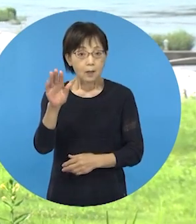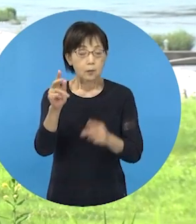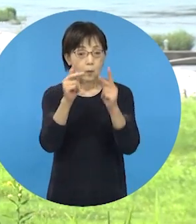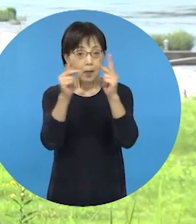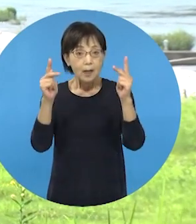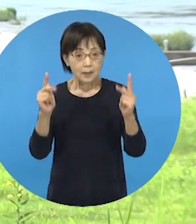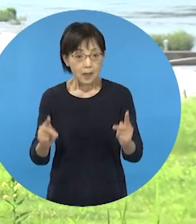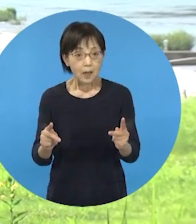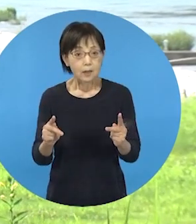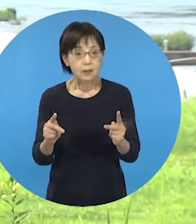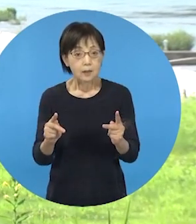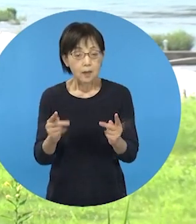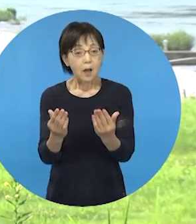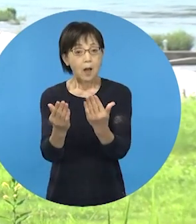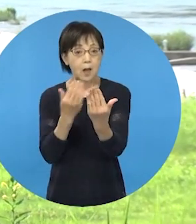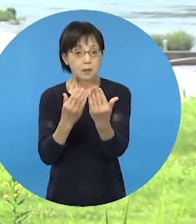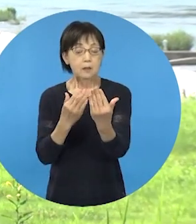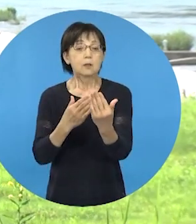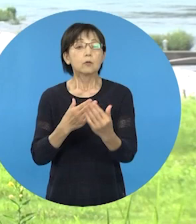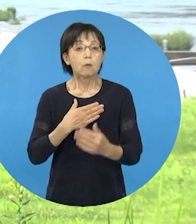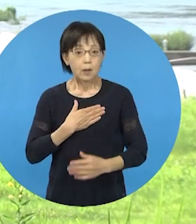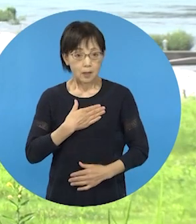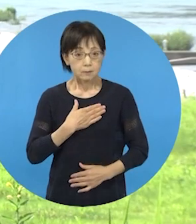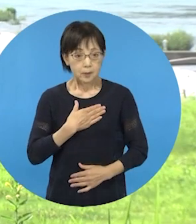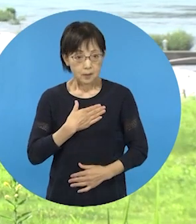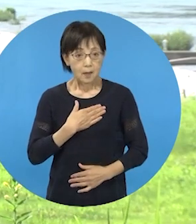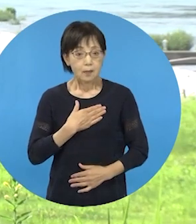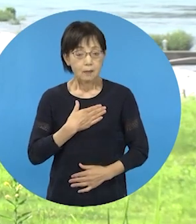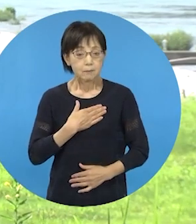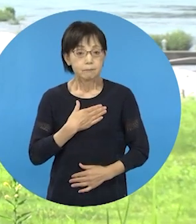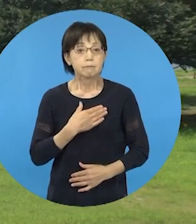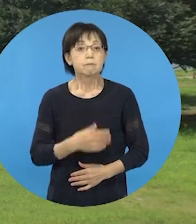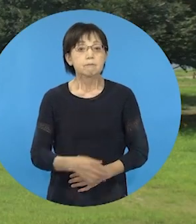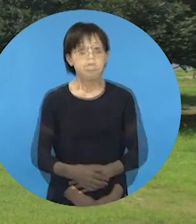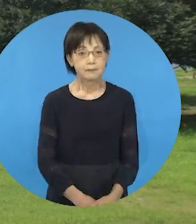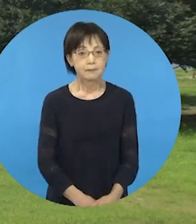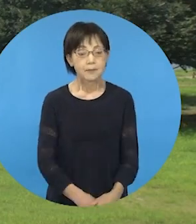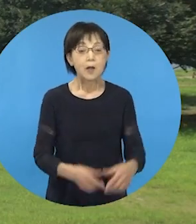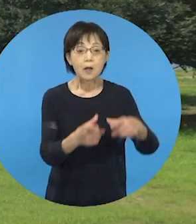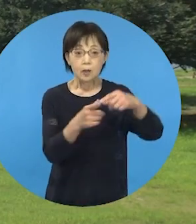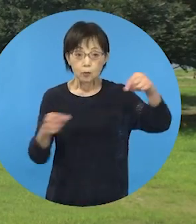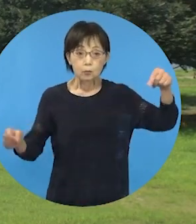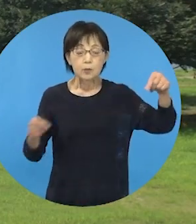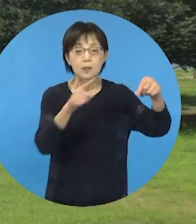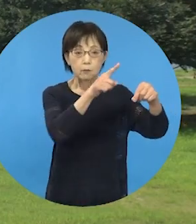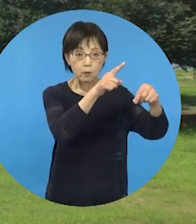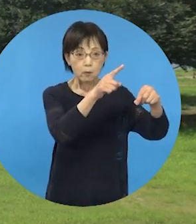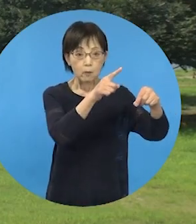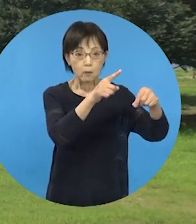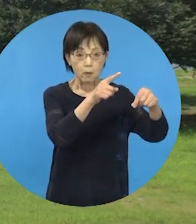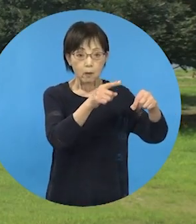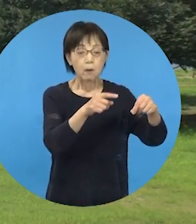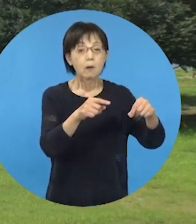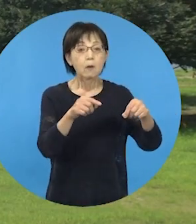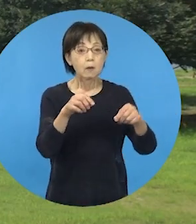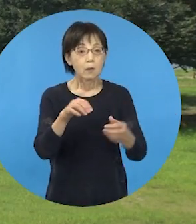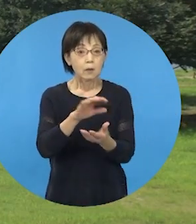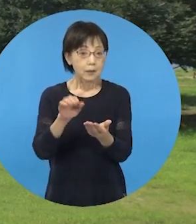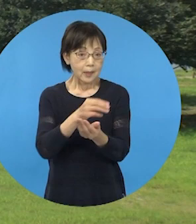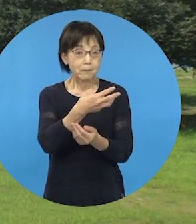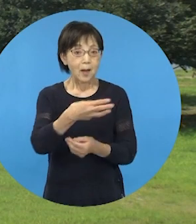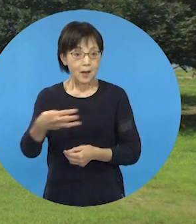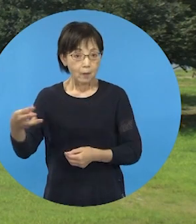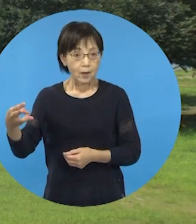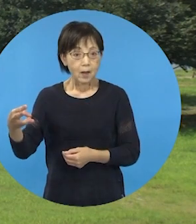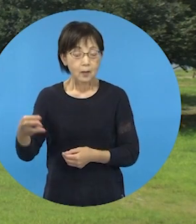解決すべき課題がはっきりと確認することができました。国の方でもハード対策として多摩